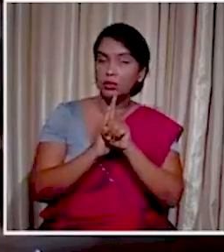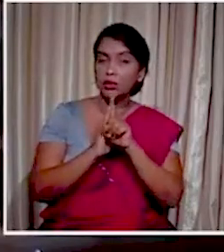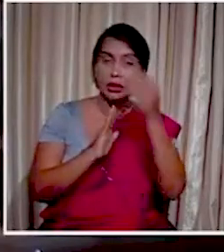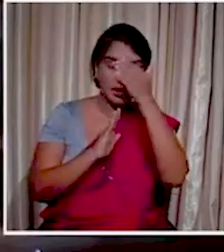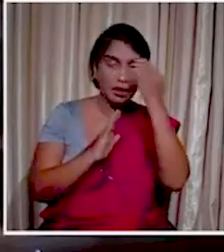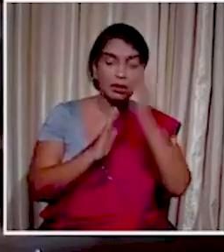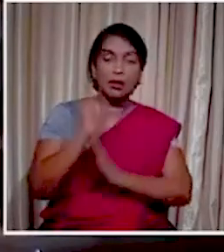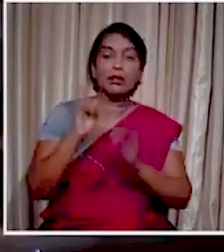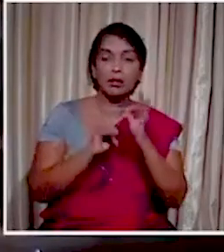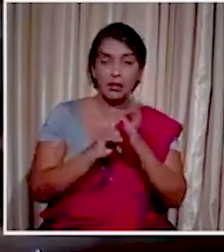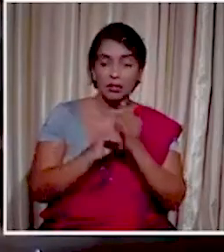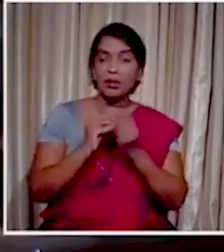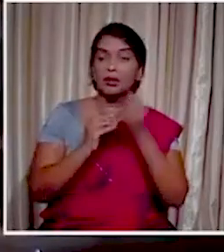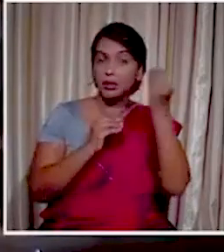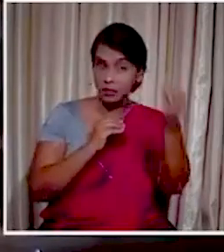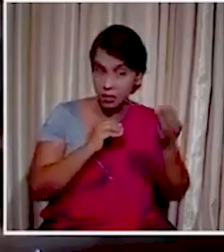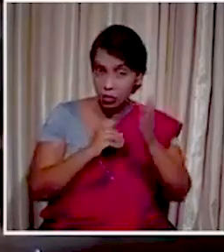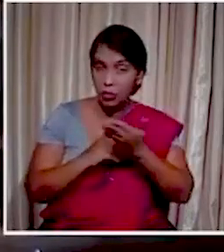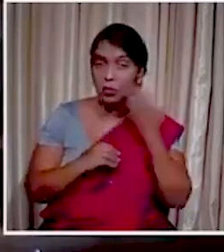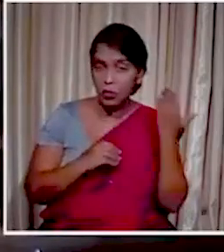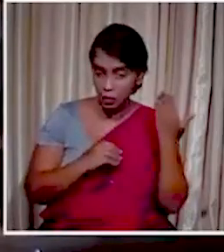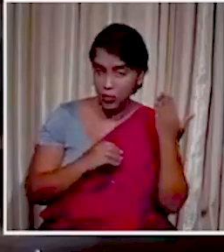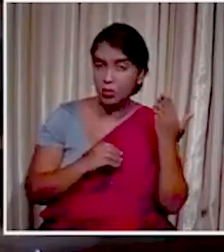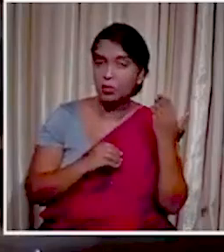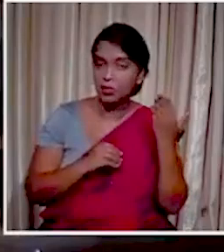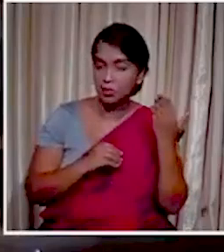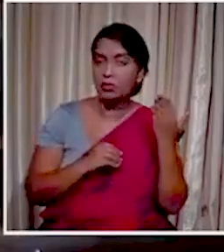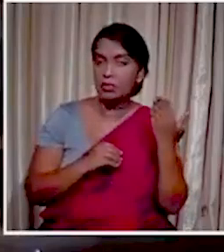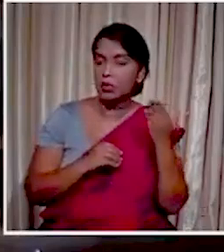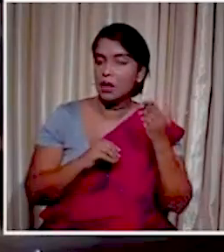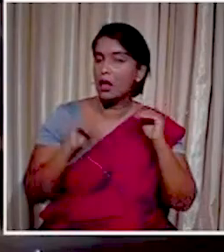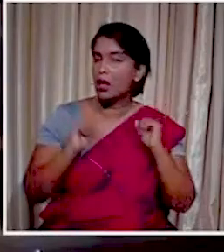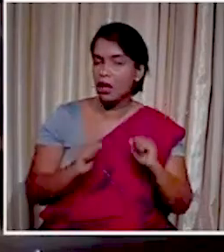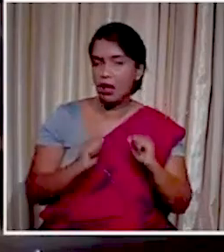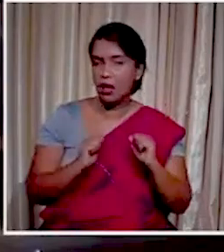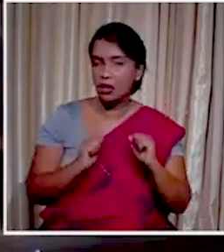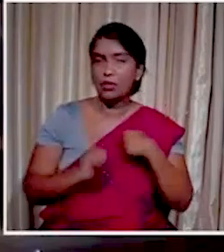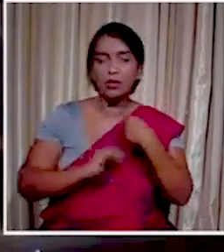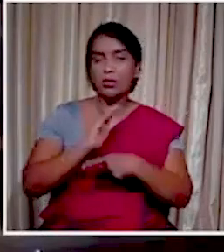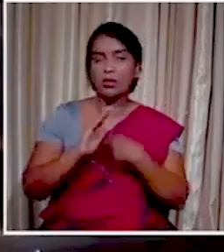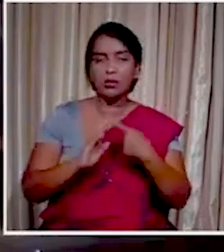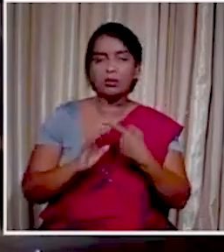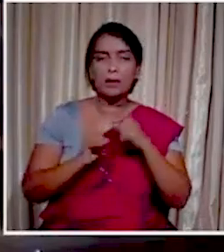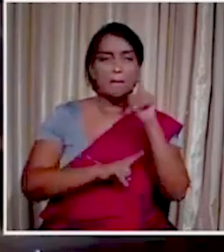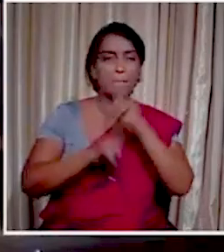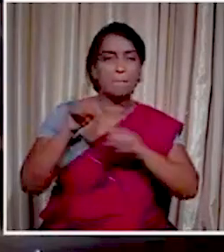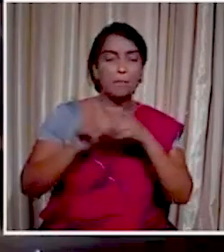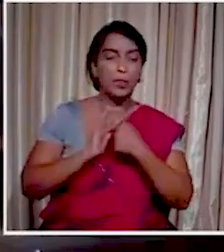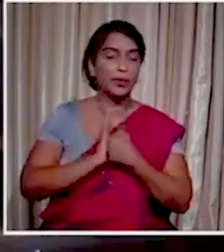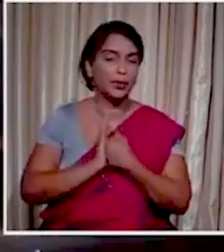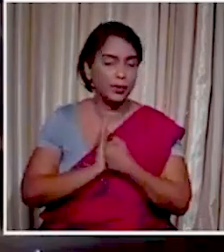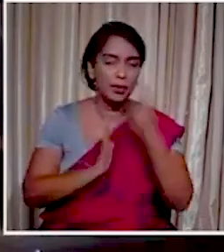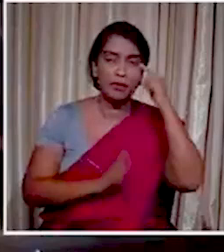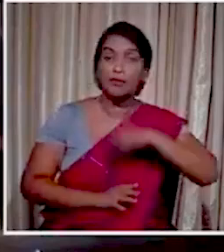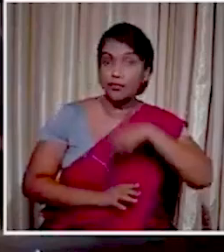देमल मंत्रीवरेकुट लबा दिय हकी नाम कोहमद रट तुल मे सभा पिलिबंद हेदेन गौरव सा